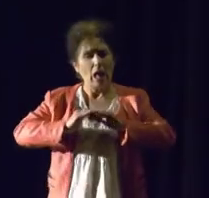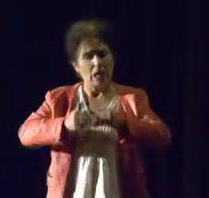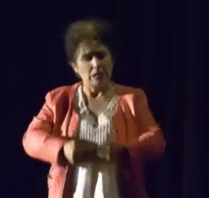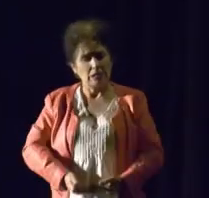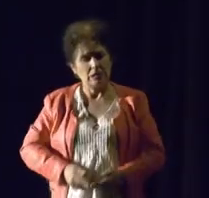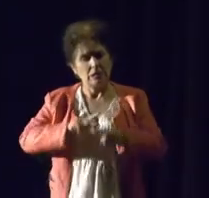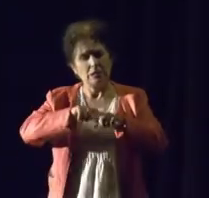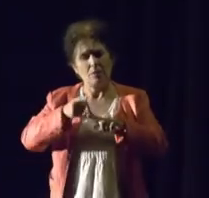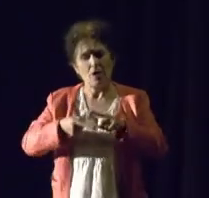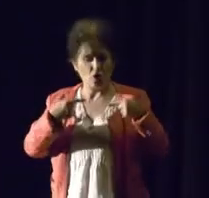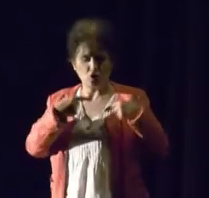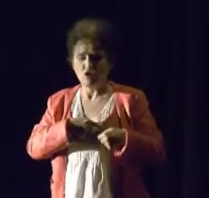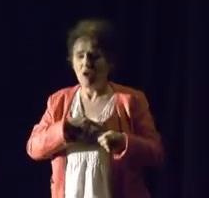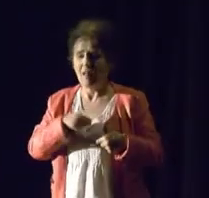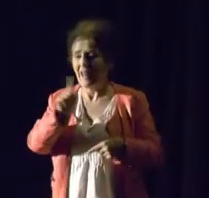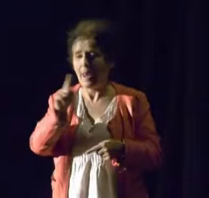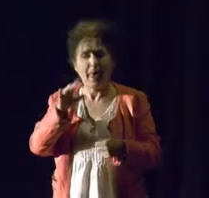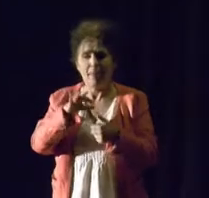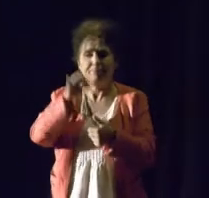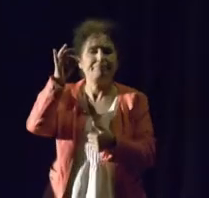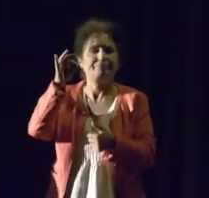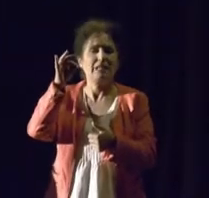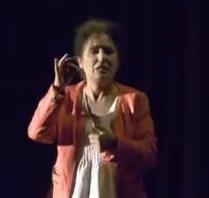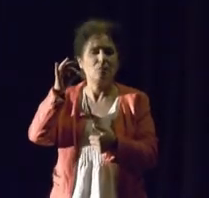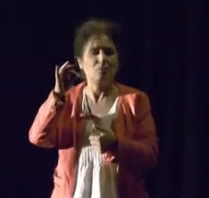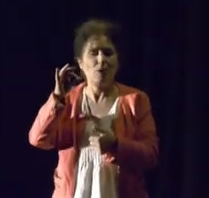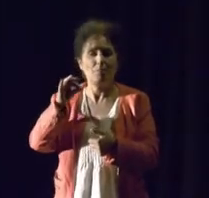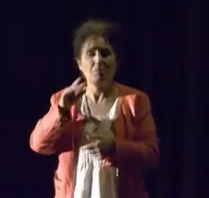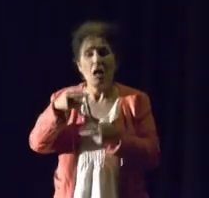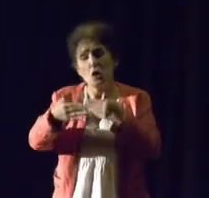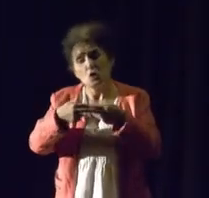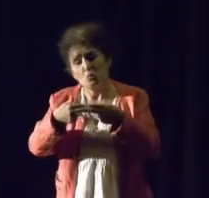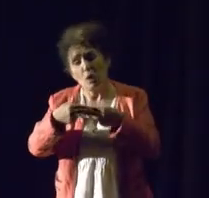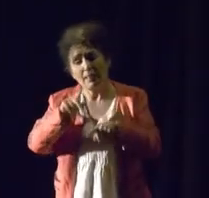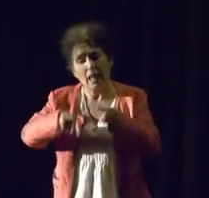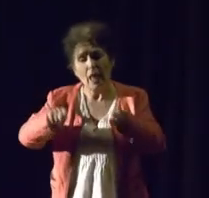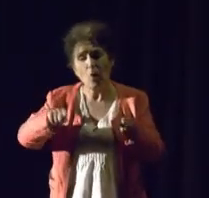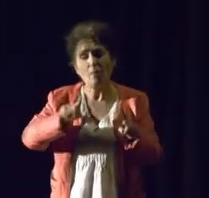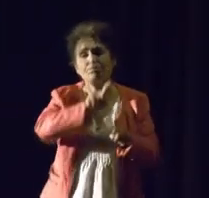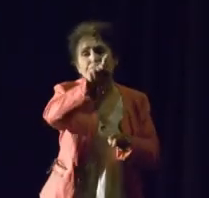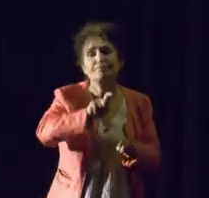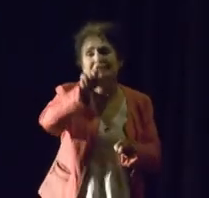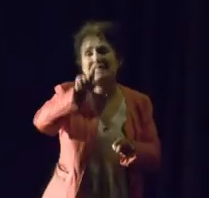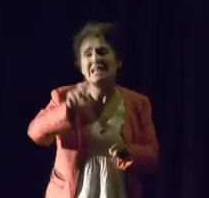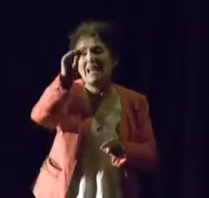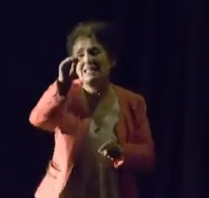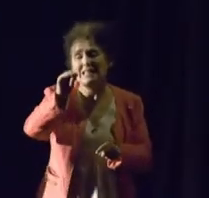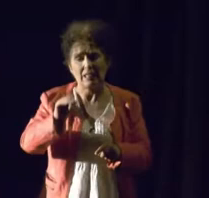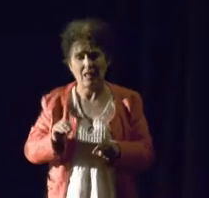Забременувањето, за жал, не е секогаш избор. Според некои статистики, викаат дека